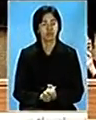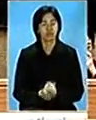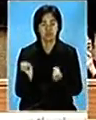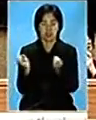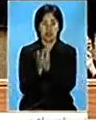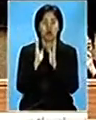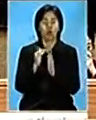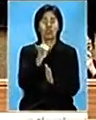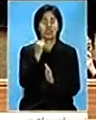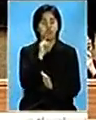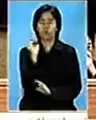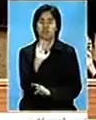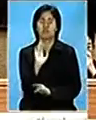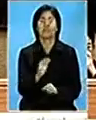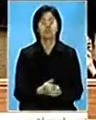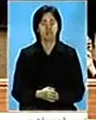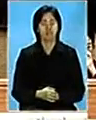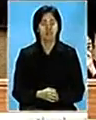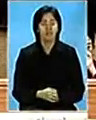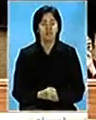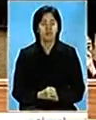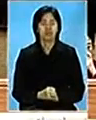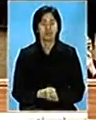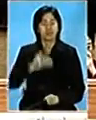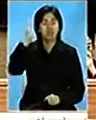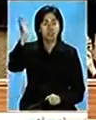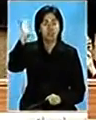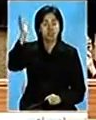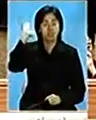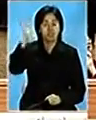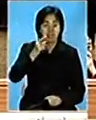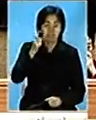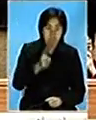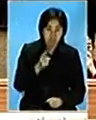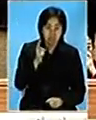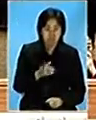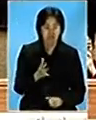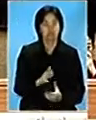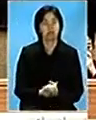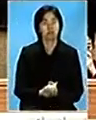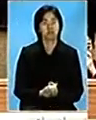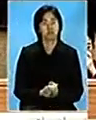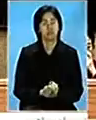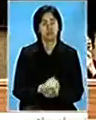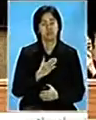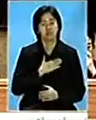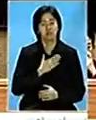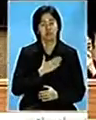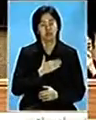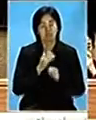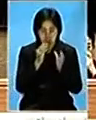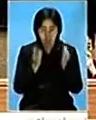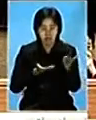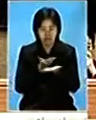ระทั่งบุคคลอื่นเขาแต่ในการที่ท่านอภิปรายมาเนี่ยจะเป็นจริงไม่เป็นจริงเนี่ยผมก็นั่งพิจ